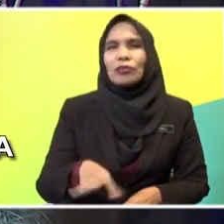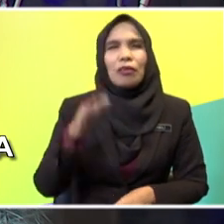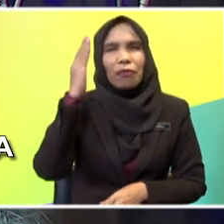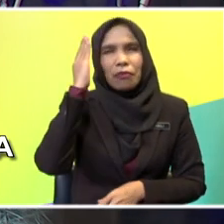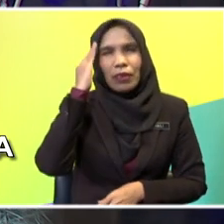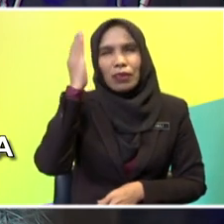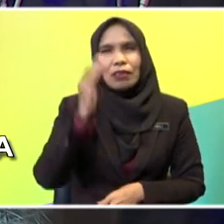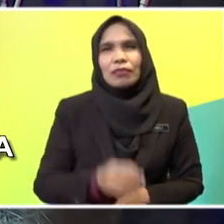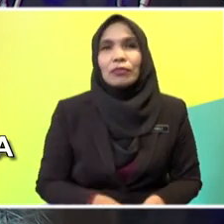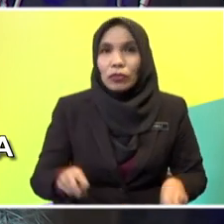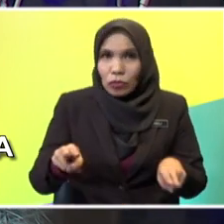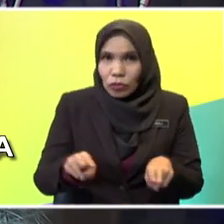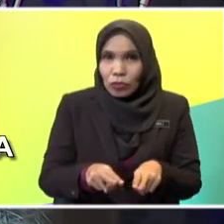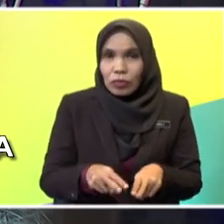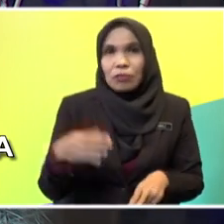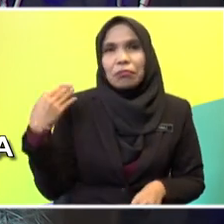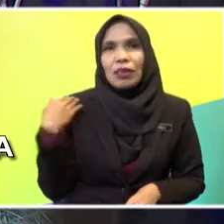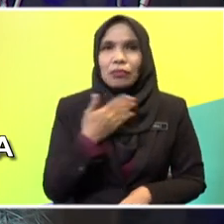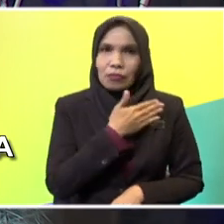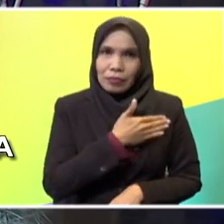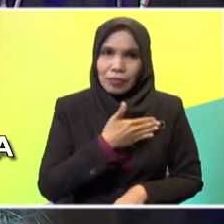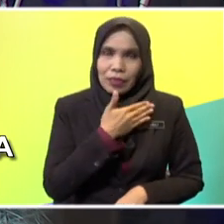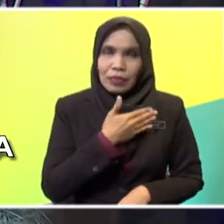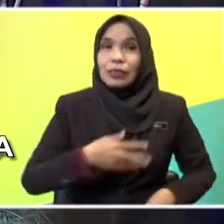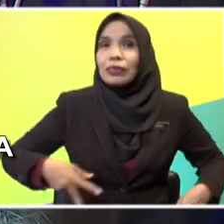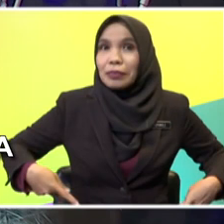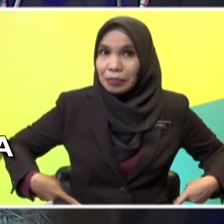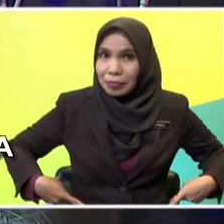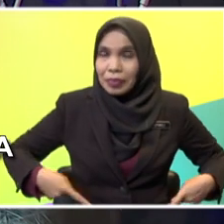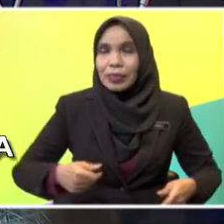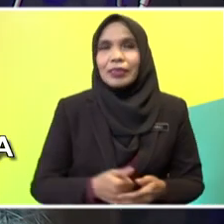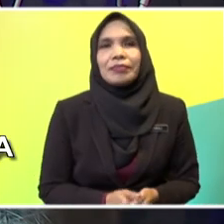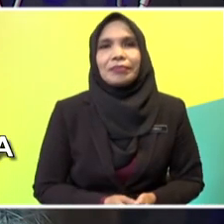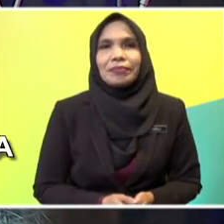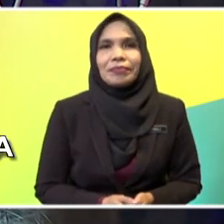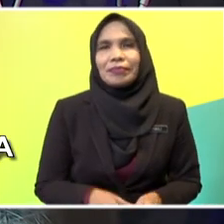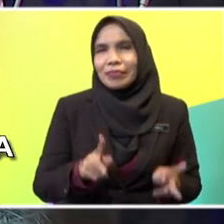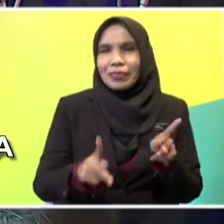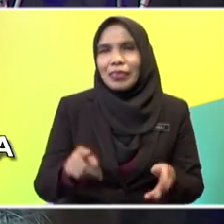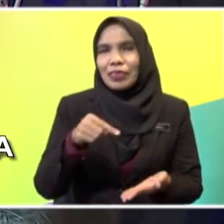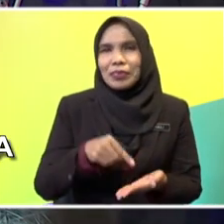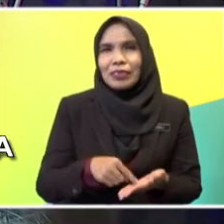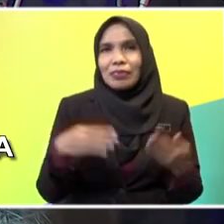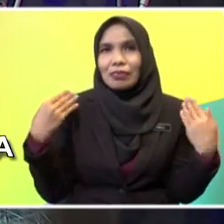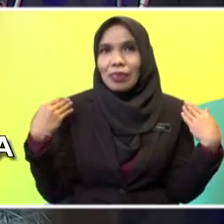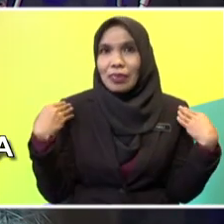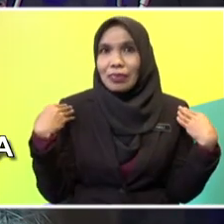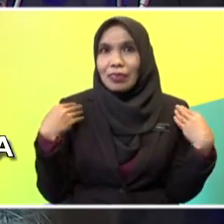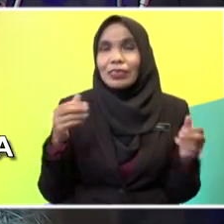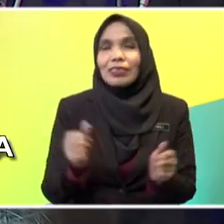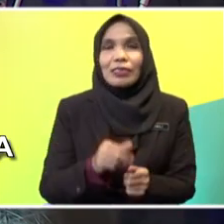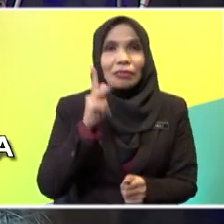bahu, ukuran dada, pinggang. Wah, kalau ini ada pada Kak Rina, hari-hari nak buat blouse, Cikgu.